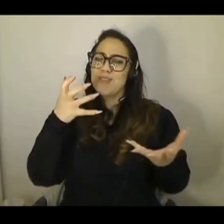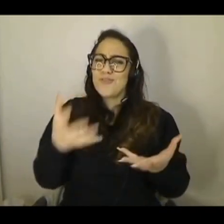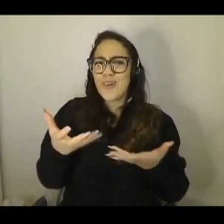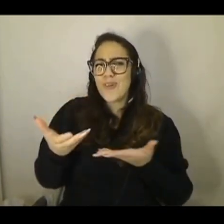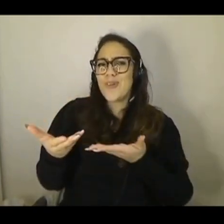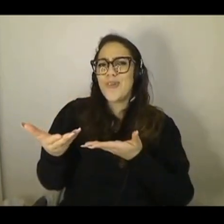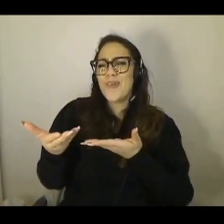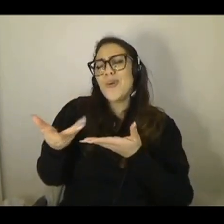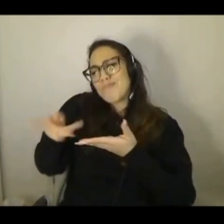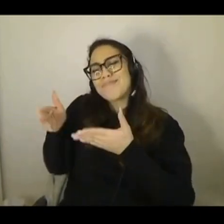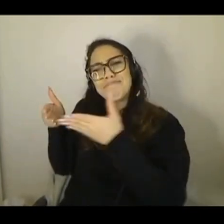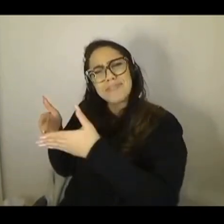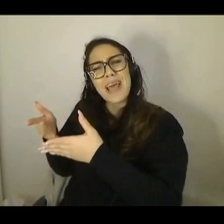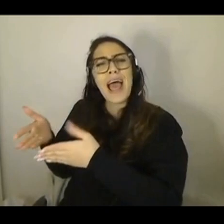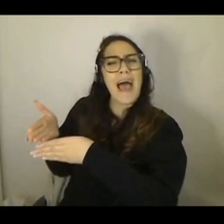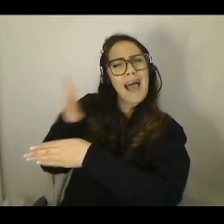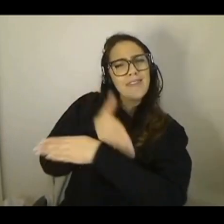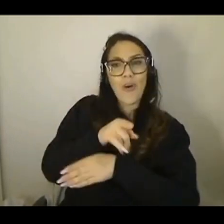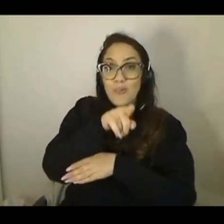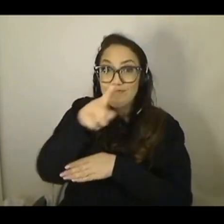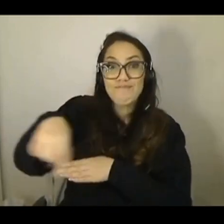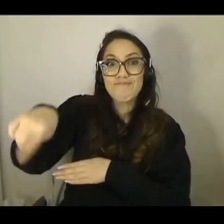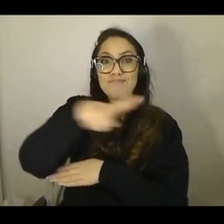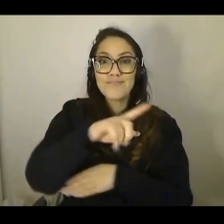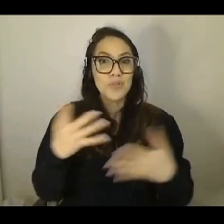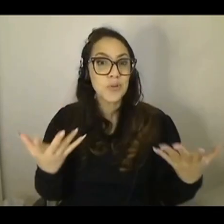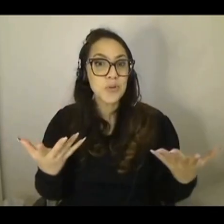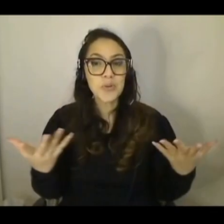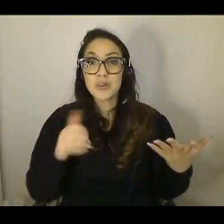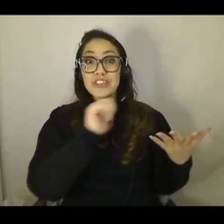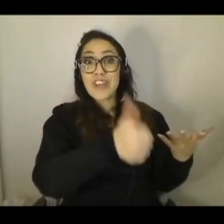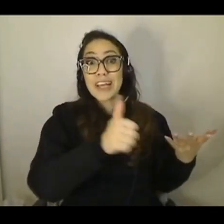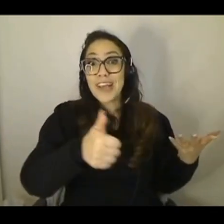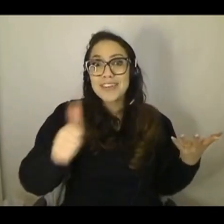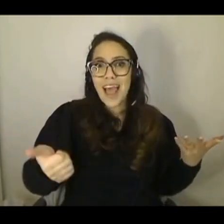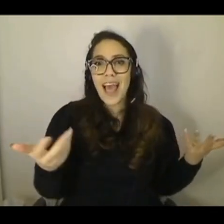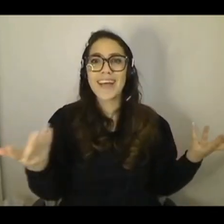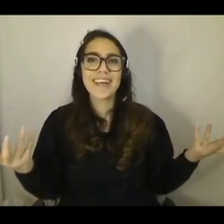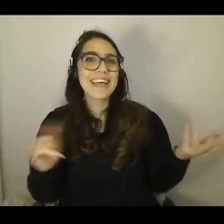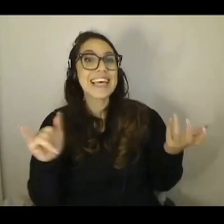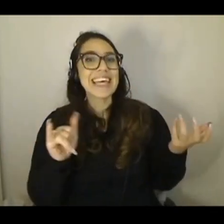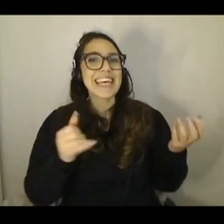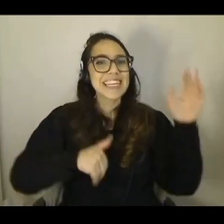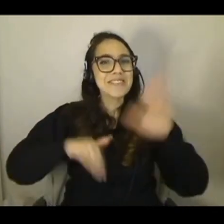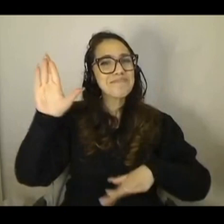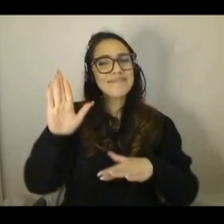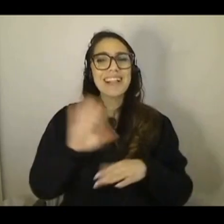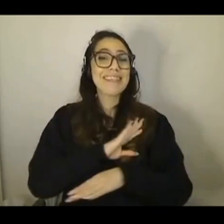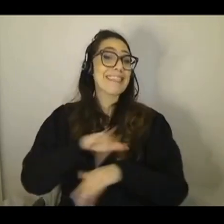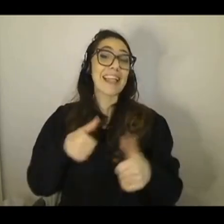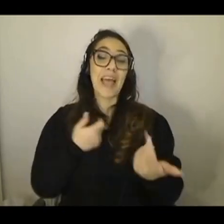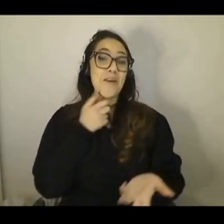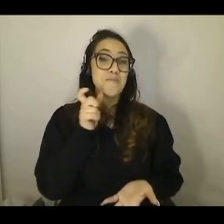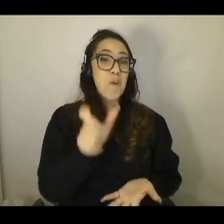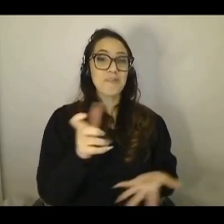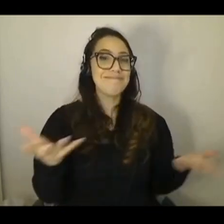plus spécifiques. Mais avez-vous alors respectivement, prends la parole qui veut, un dernier message à faire passer sur le